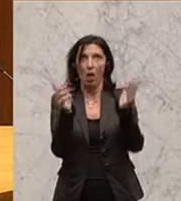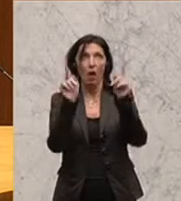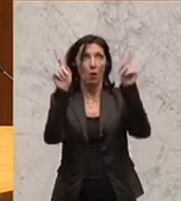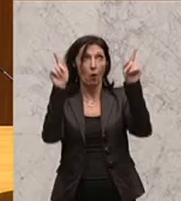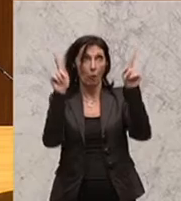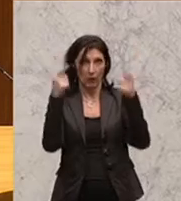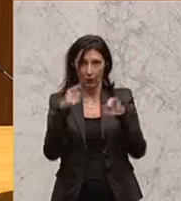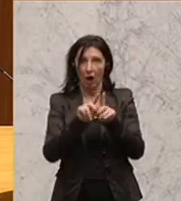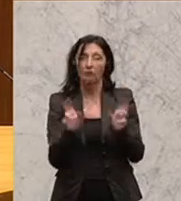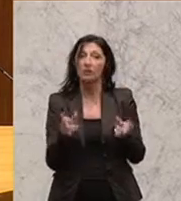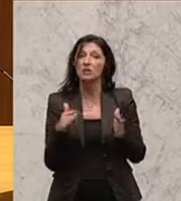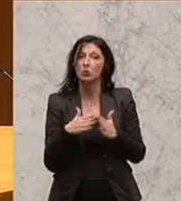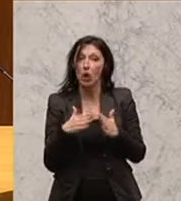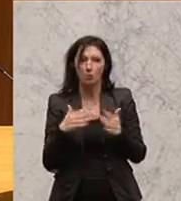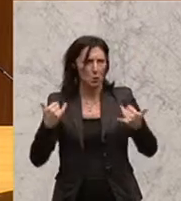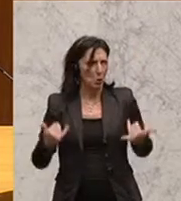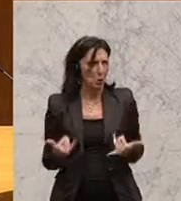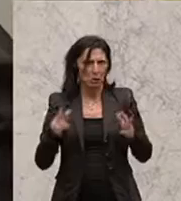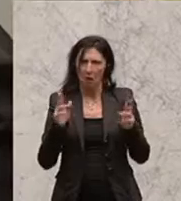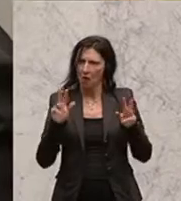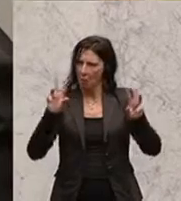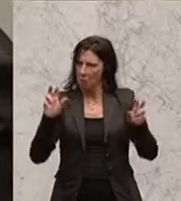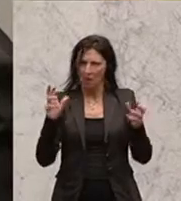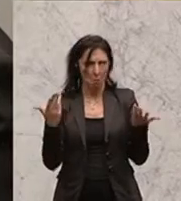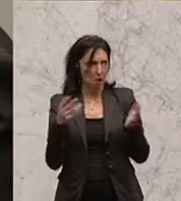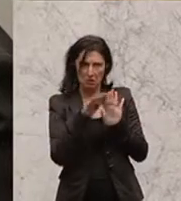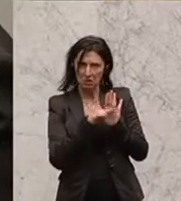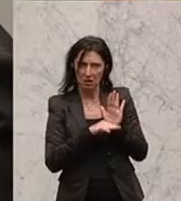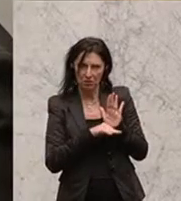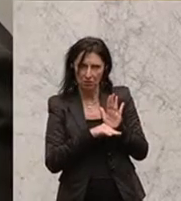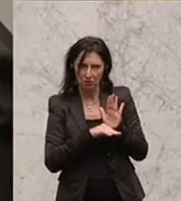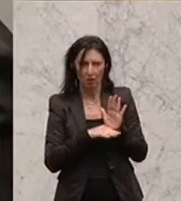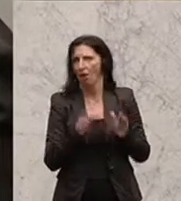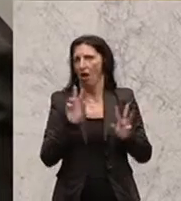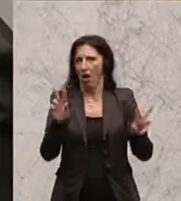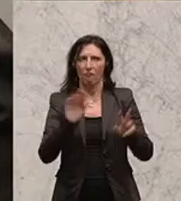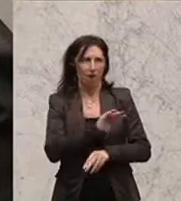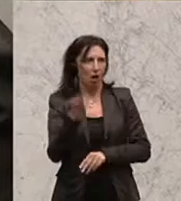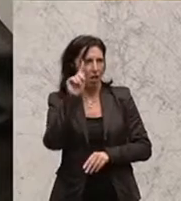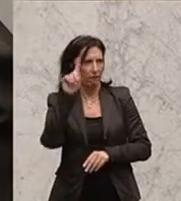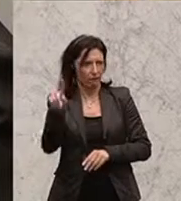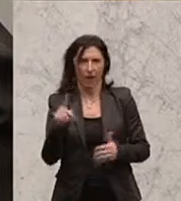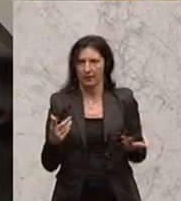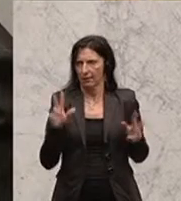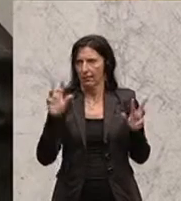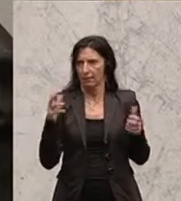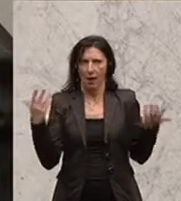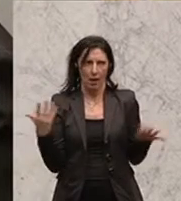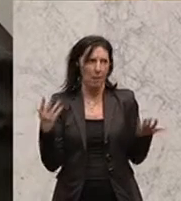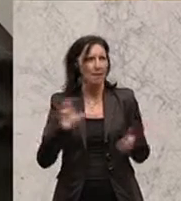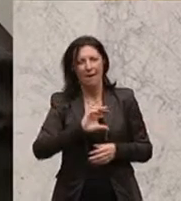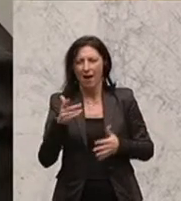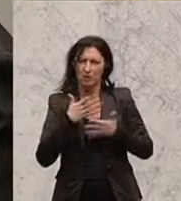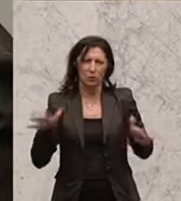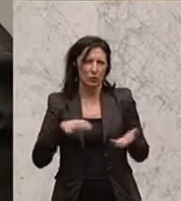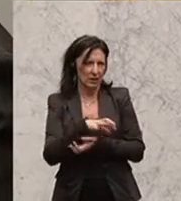vor den Bildschirmgeräten. Worum sprechen wir denn heute überhaupt über so ein Gesetz? Den Grund wissen wir doch alle. Es ist die Hypo Alpe Adria, das größte Desaster der